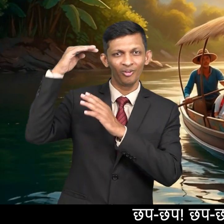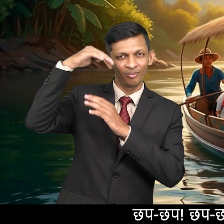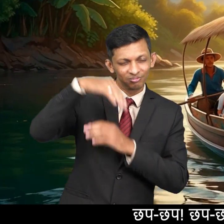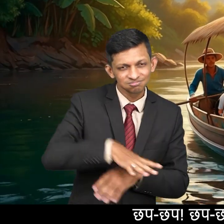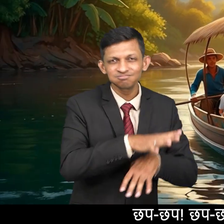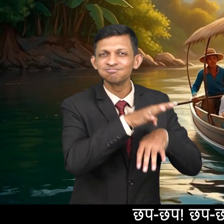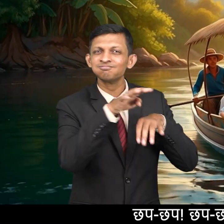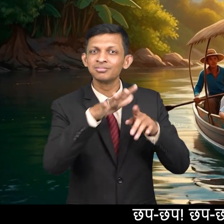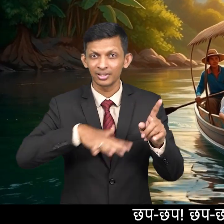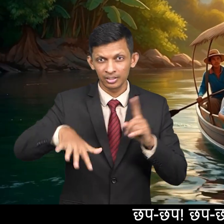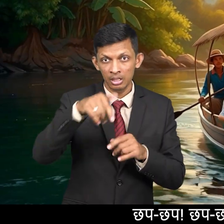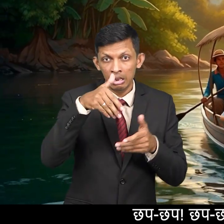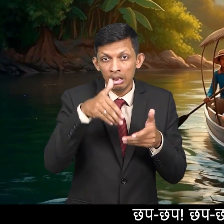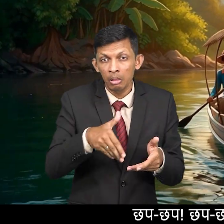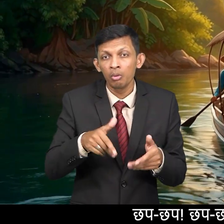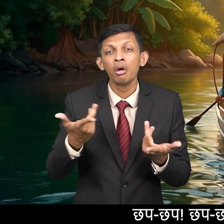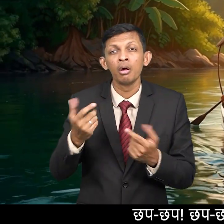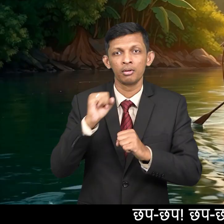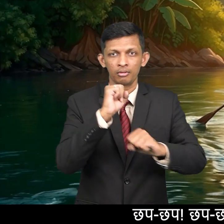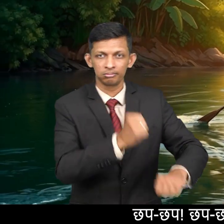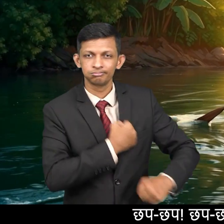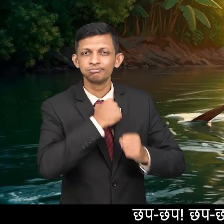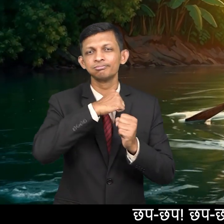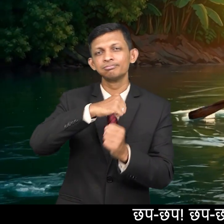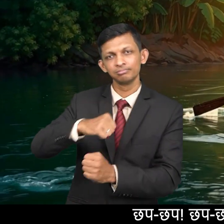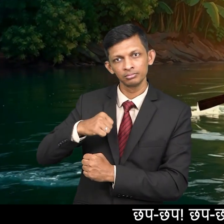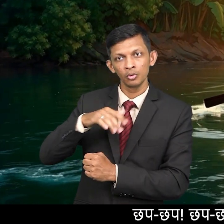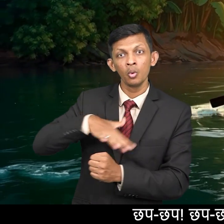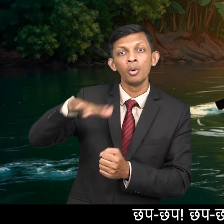छप छप छप छप, आप चलो नाव की सवारी पर चलते हैं।